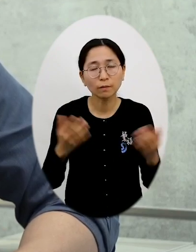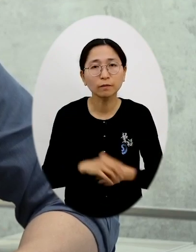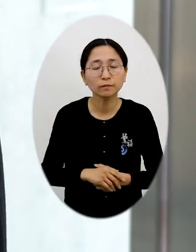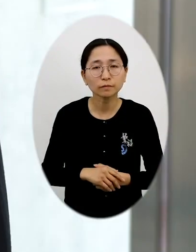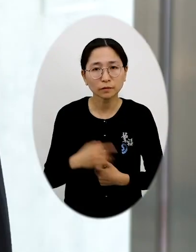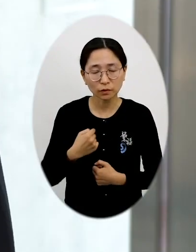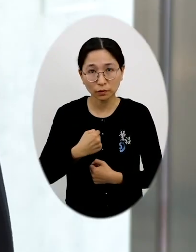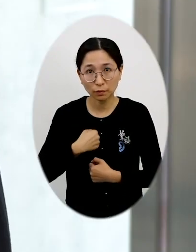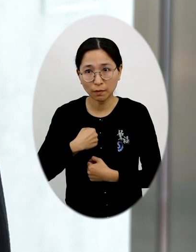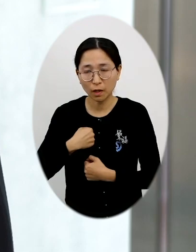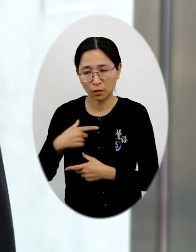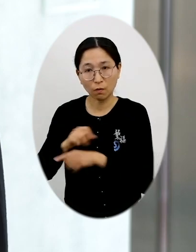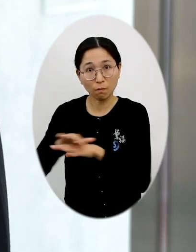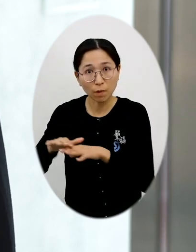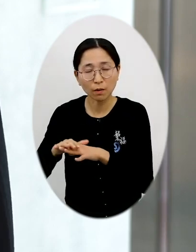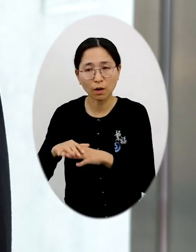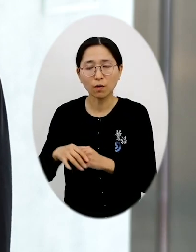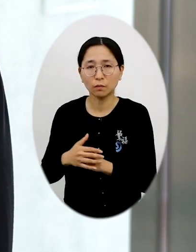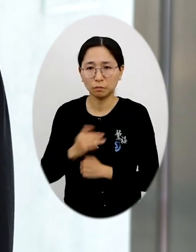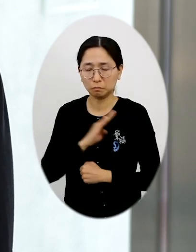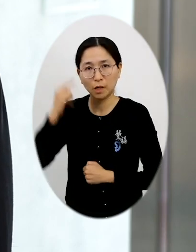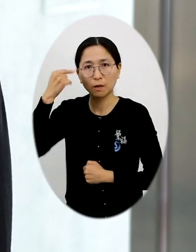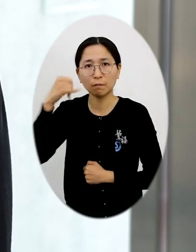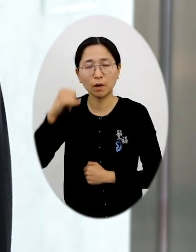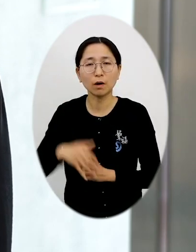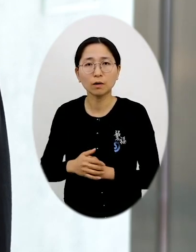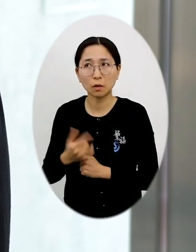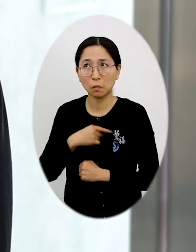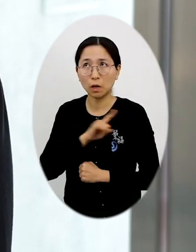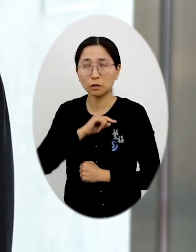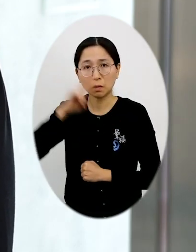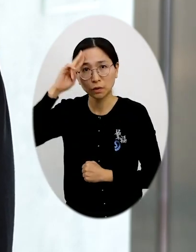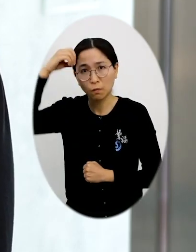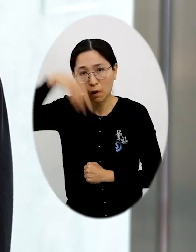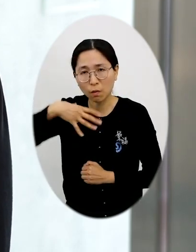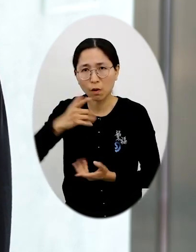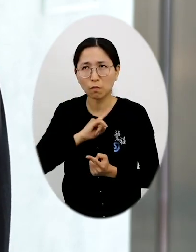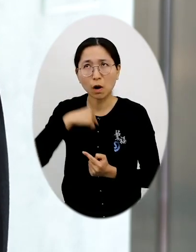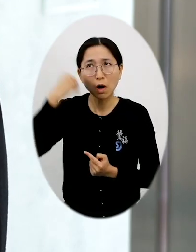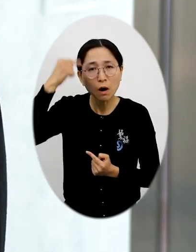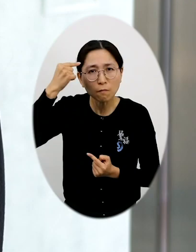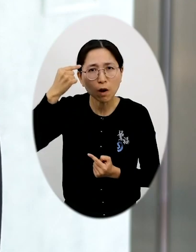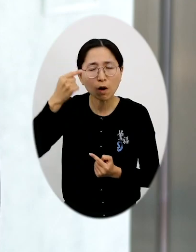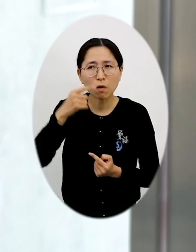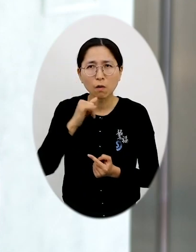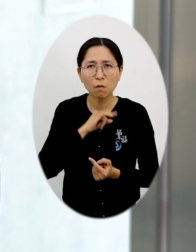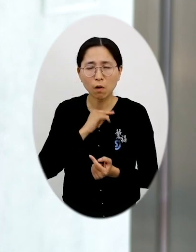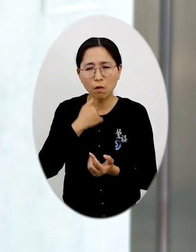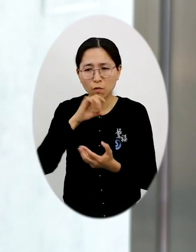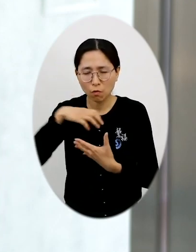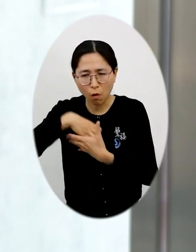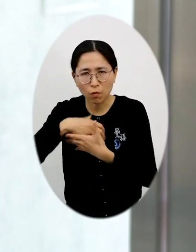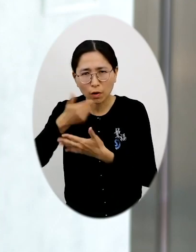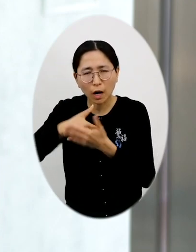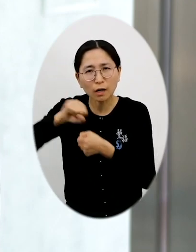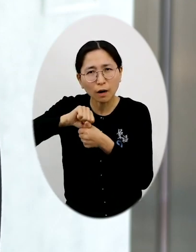件呢？ 我覺得要持平啦、中立，不應該因為個人的習慣或者自己的想法對於這個傳譯的